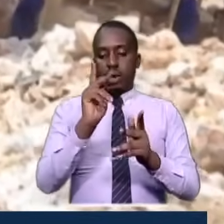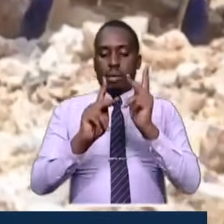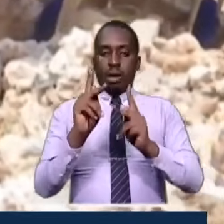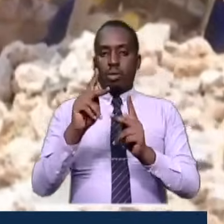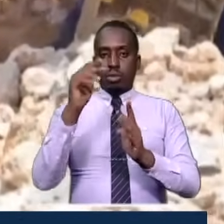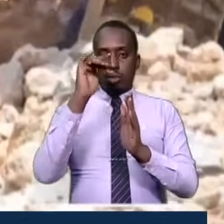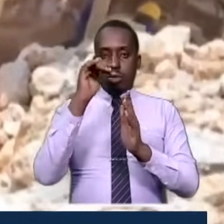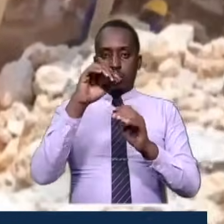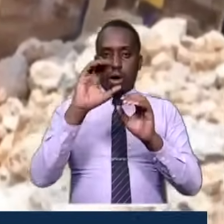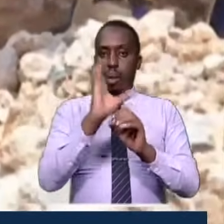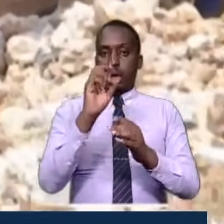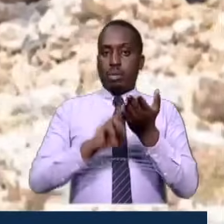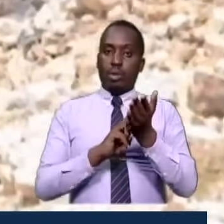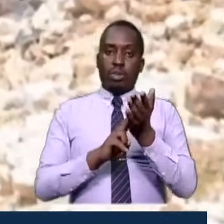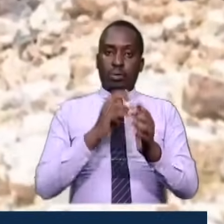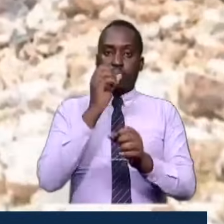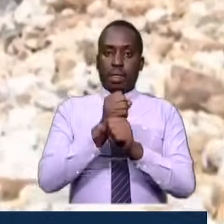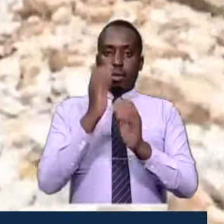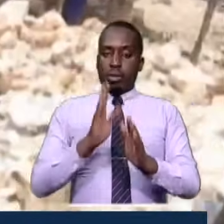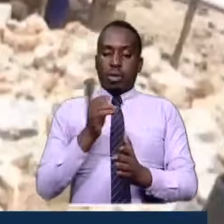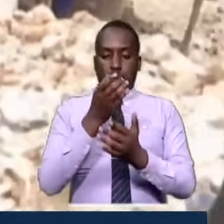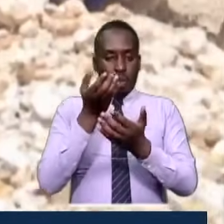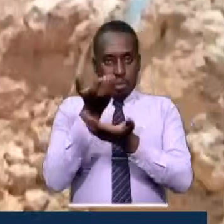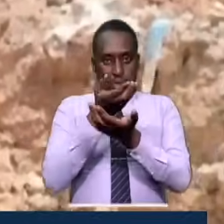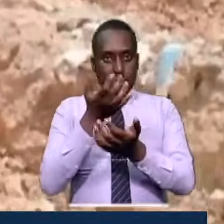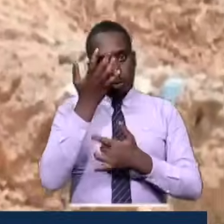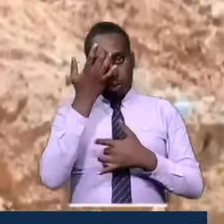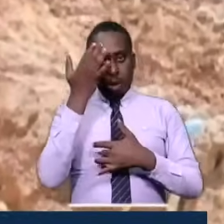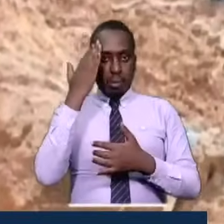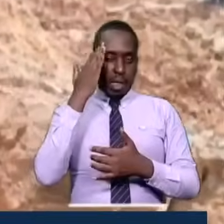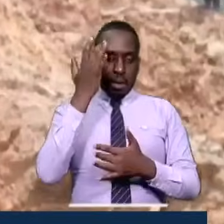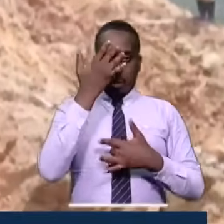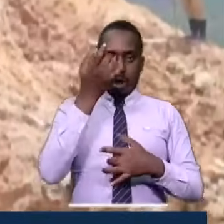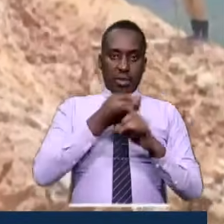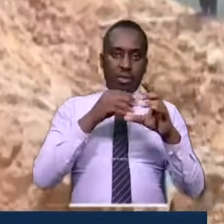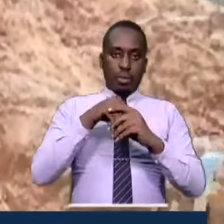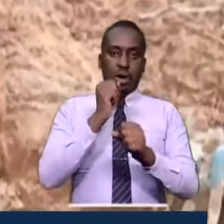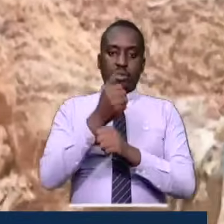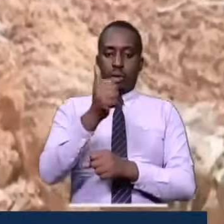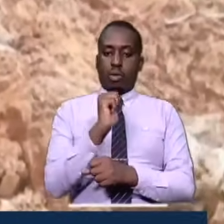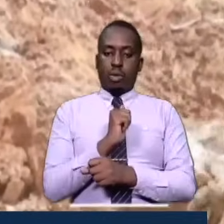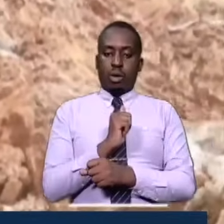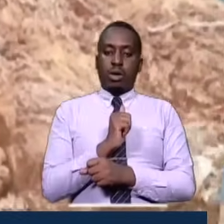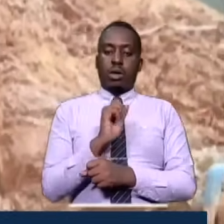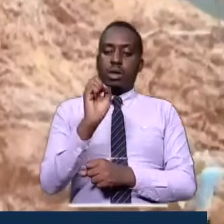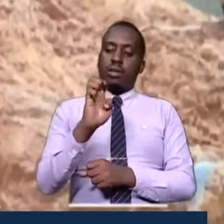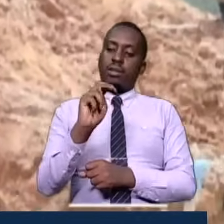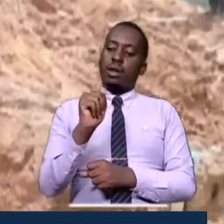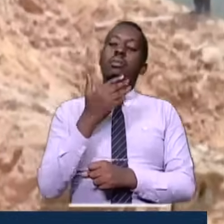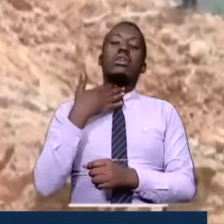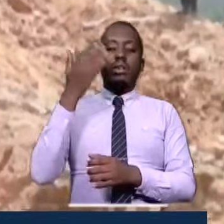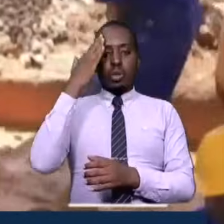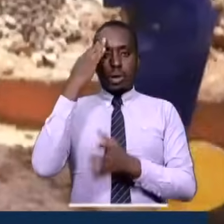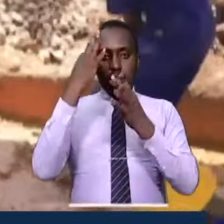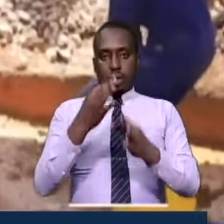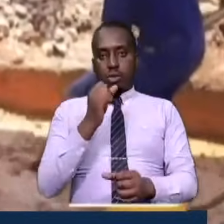y'ubucukuzi ikoresha. Abakozi ntibisuzumisha indwara ngo bamenye abafite indwara zituruka ku kazi bakora. Abasenateri bashatse kumenya